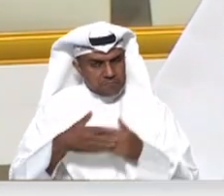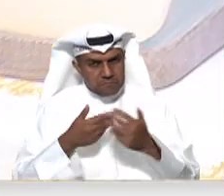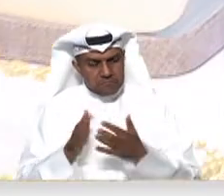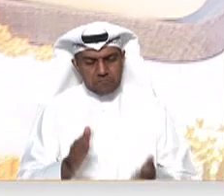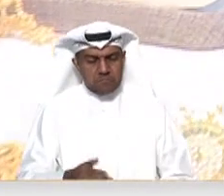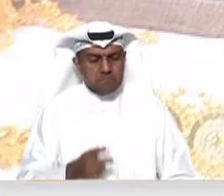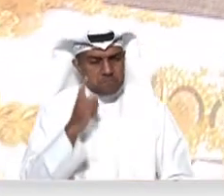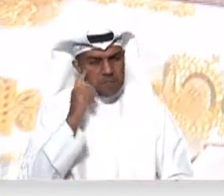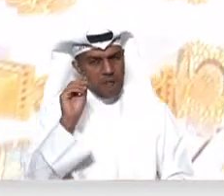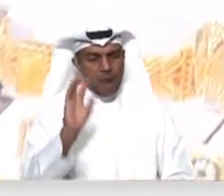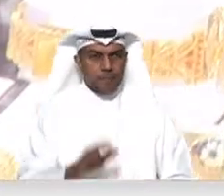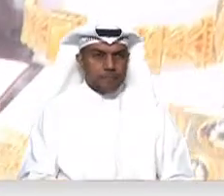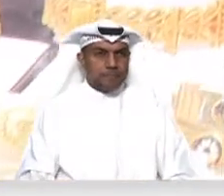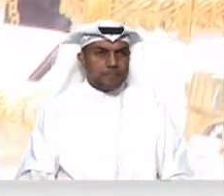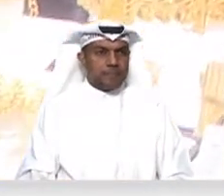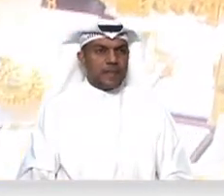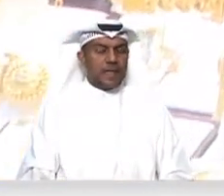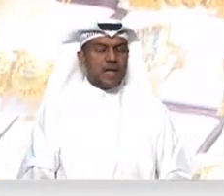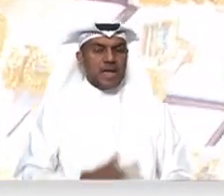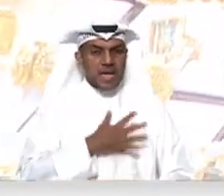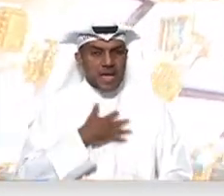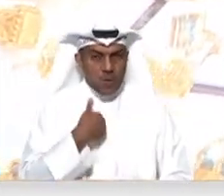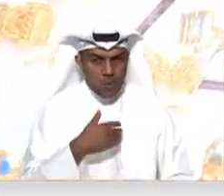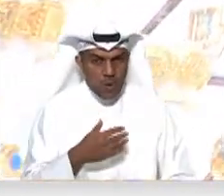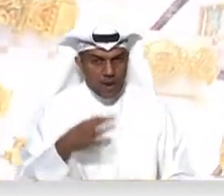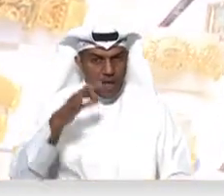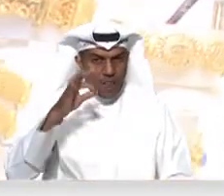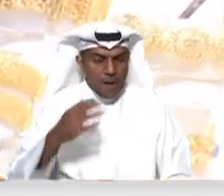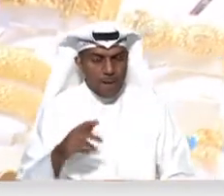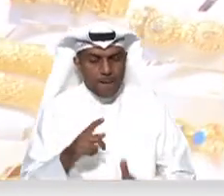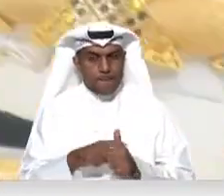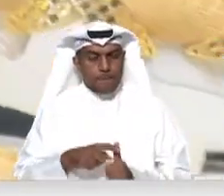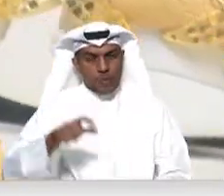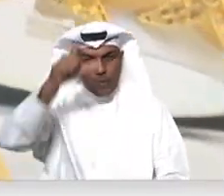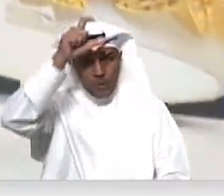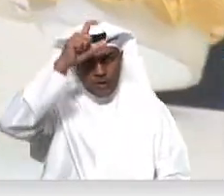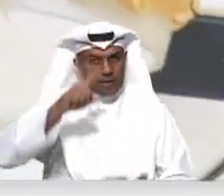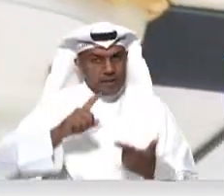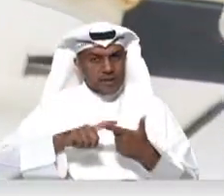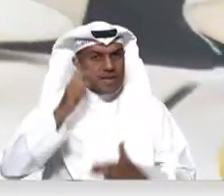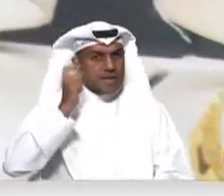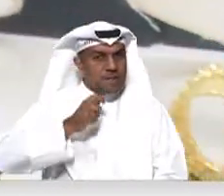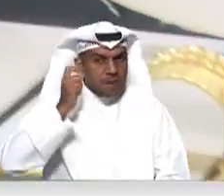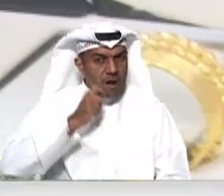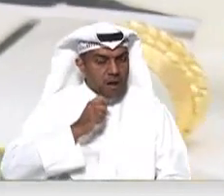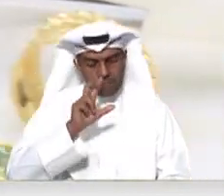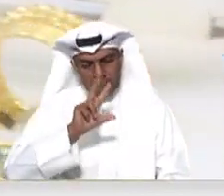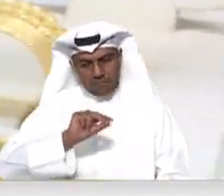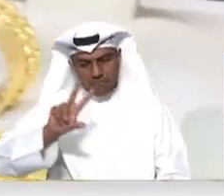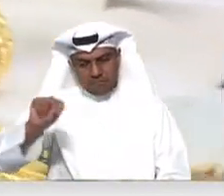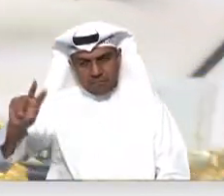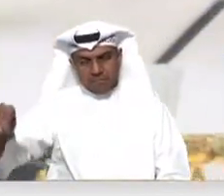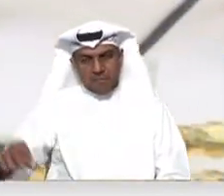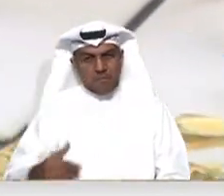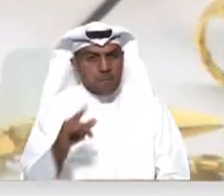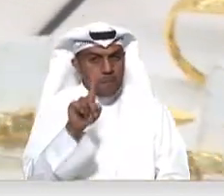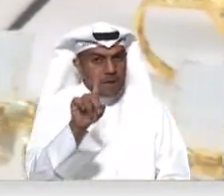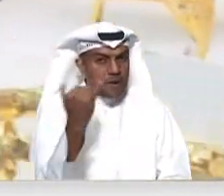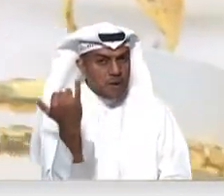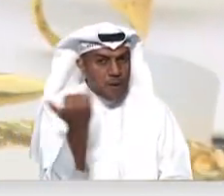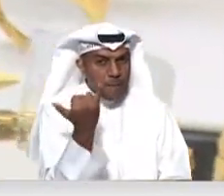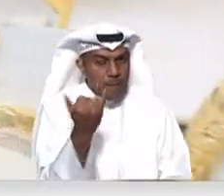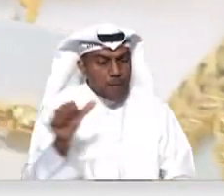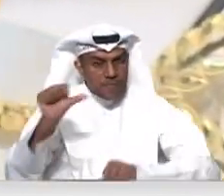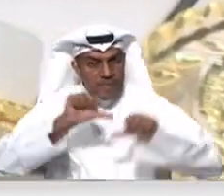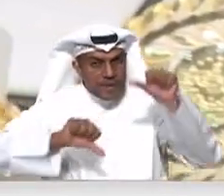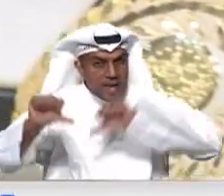الفكرة. الذهب السويسري والإماراتي والتركي كلها ذات مصنعية حسب كمية الذهب المشترى، إلا أن المصنعية